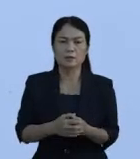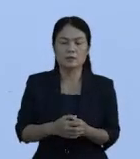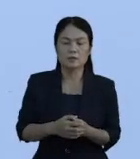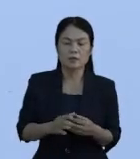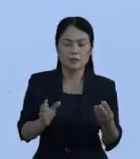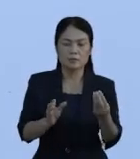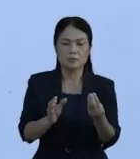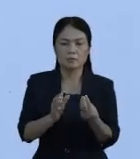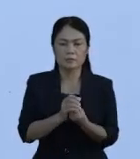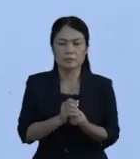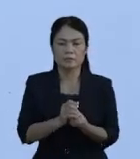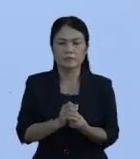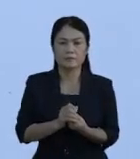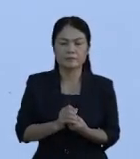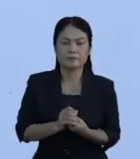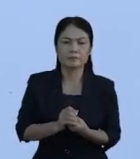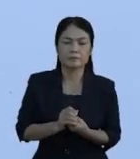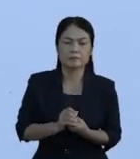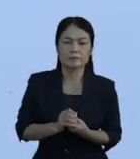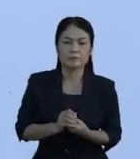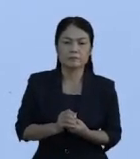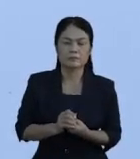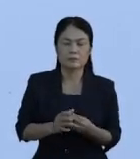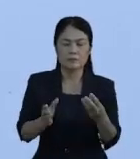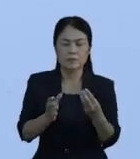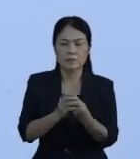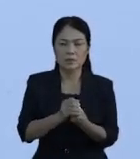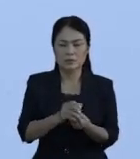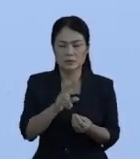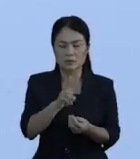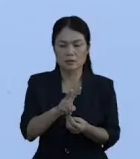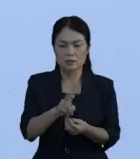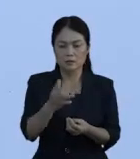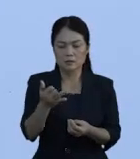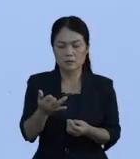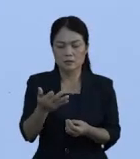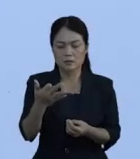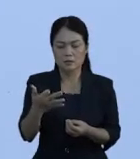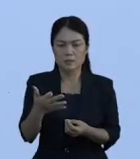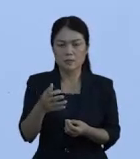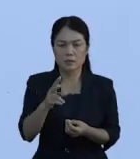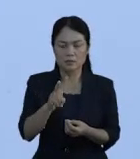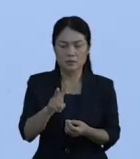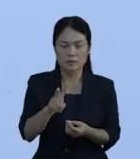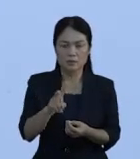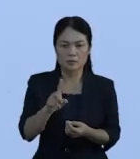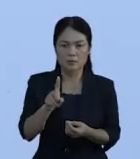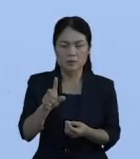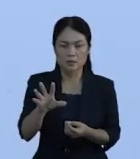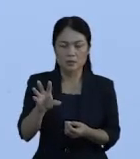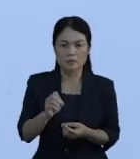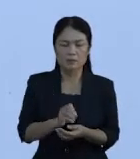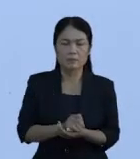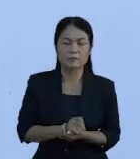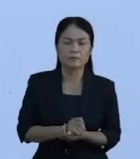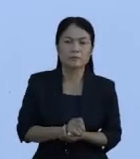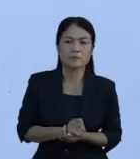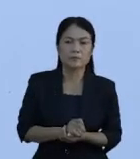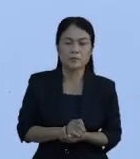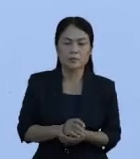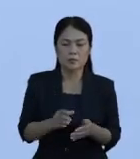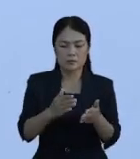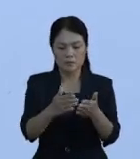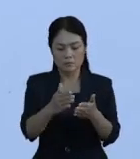trắng chùm luôn đấy dường ảnh sai thá chùm luôn pi liền bằng phần sai bằng bảy mớn pi pon mà rồi hạ sấp bằng